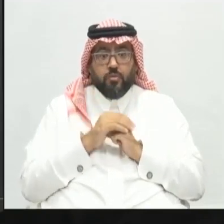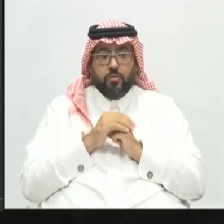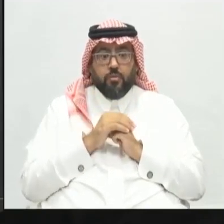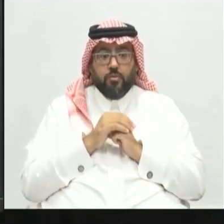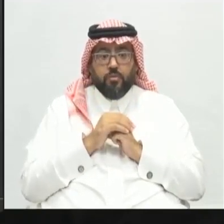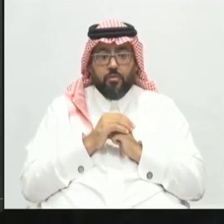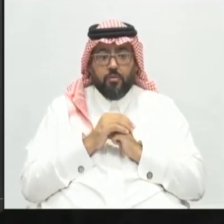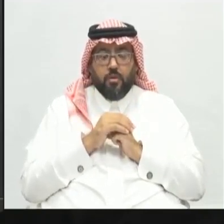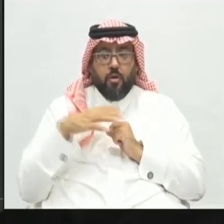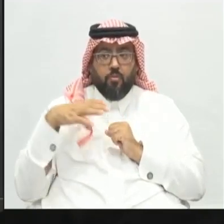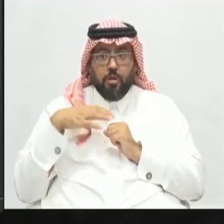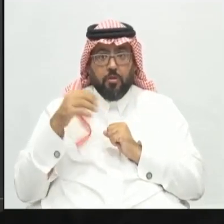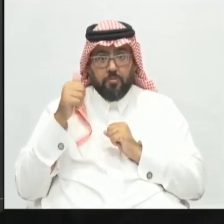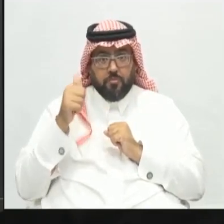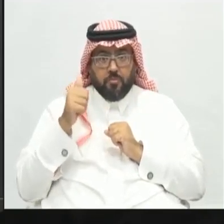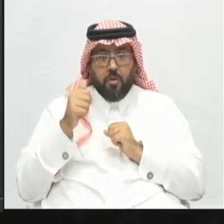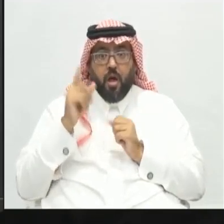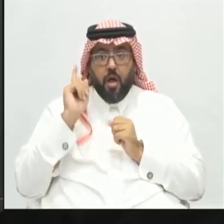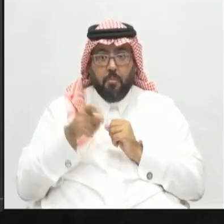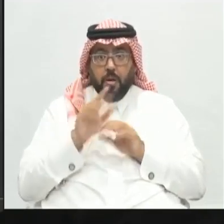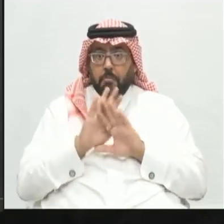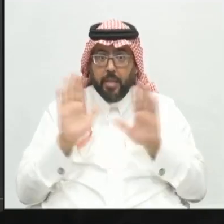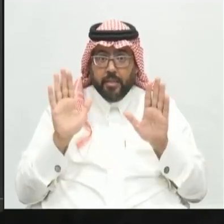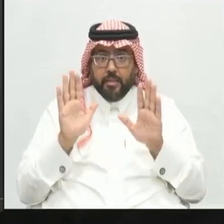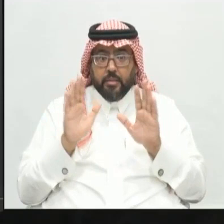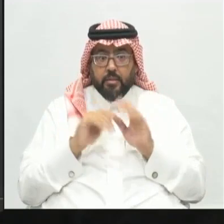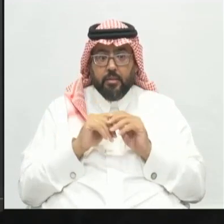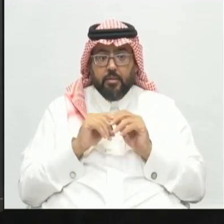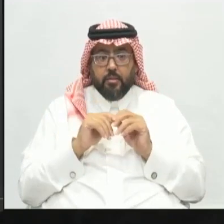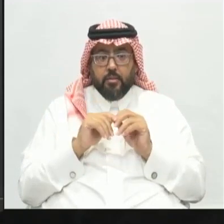ان المدير الجيد يقوم باصدار الاوامر فقط